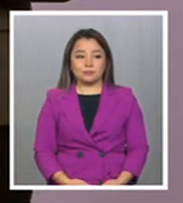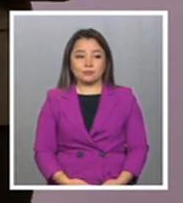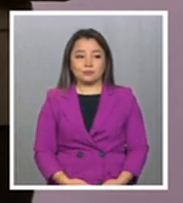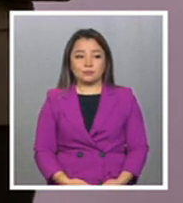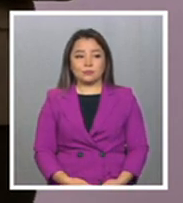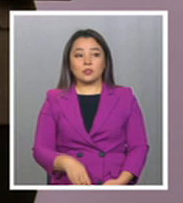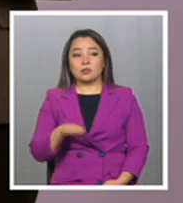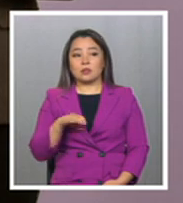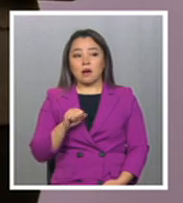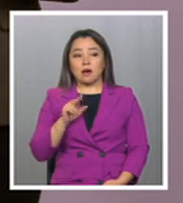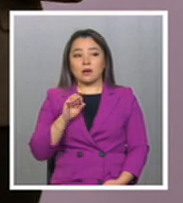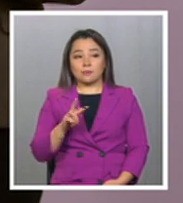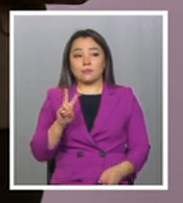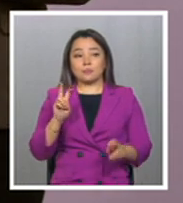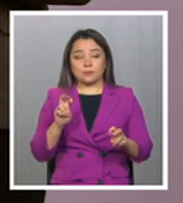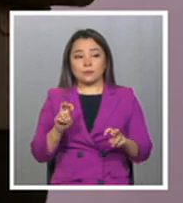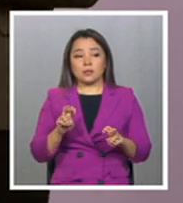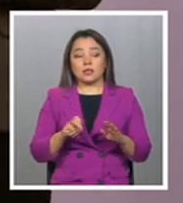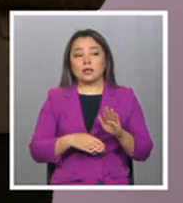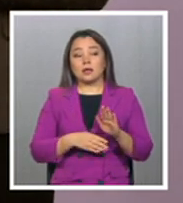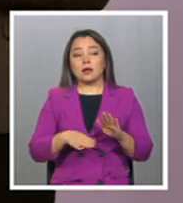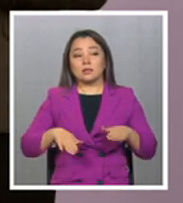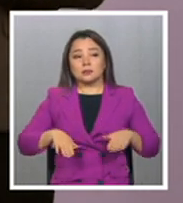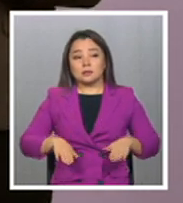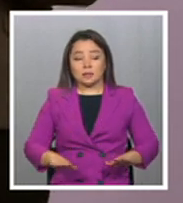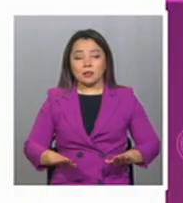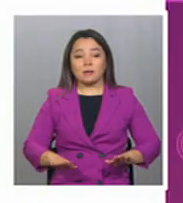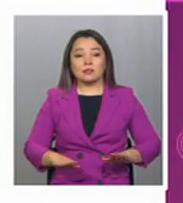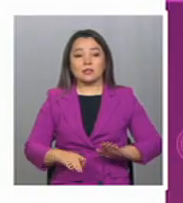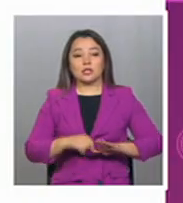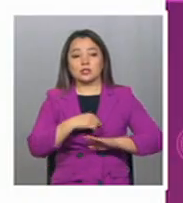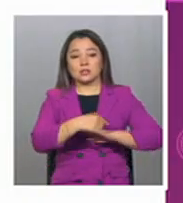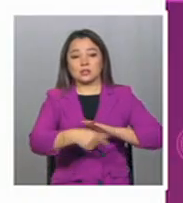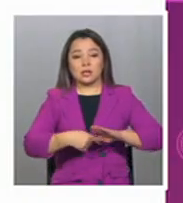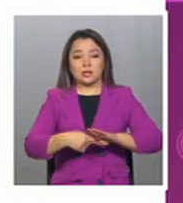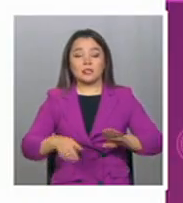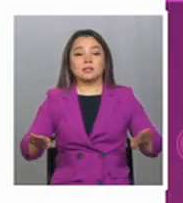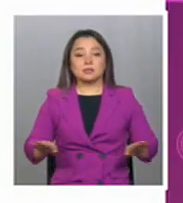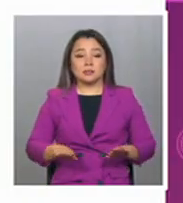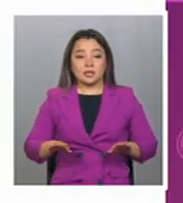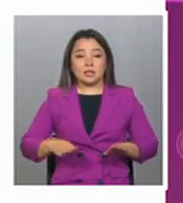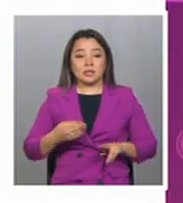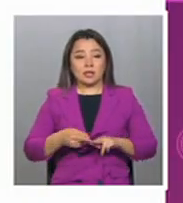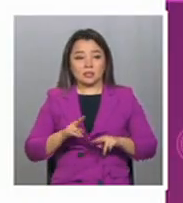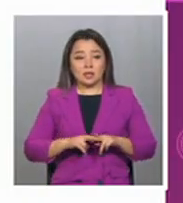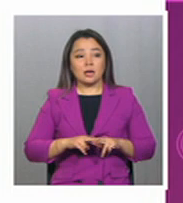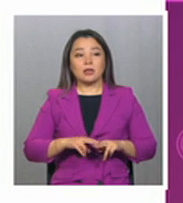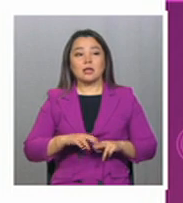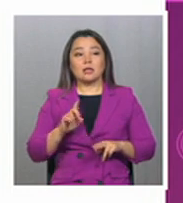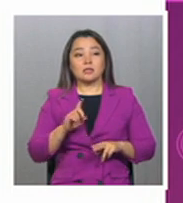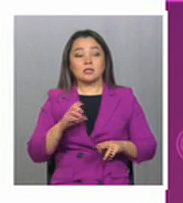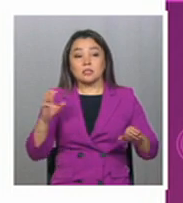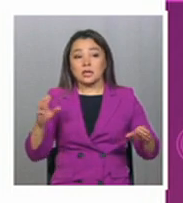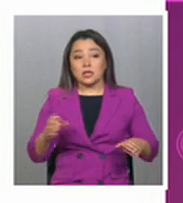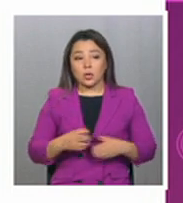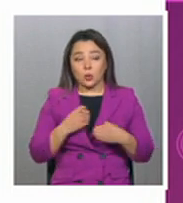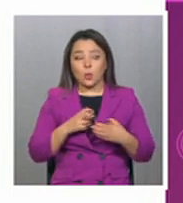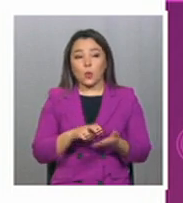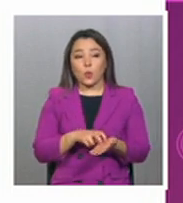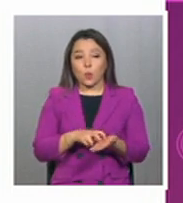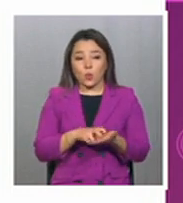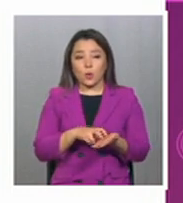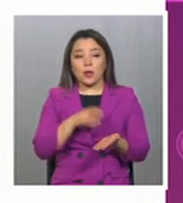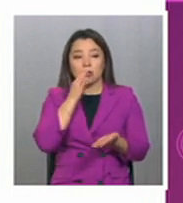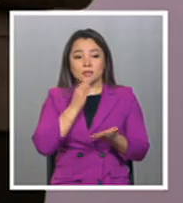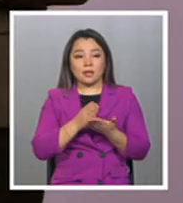Тақым – тізенің астыңғы ішкі жағы. Ал зәресі ұшу қорқу деген мағынада